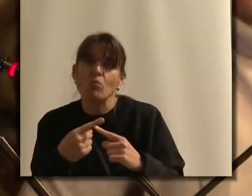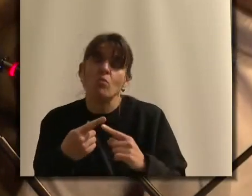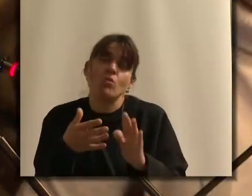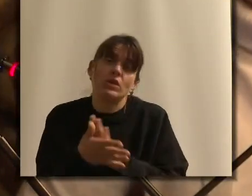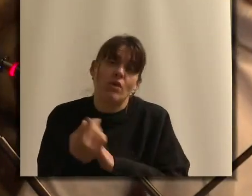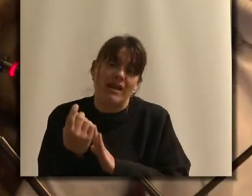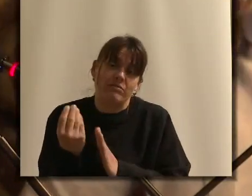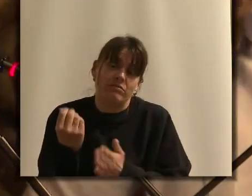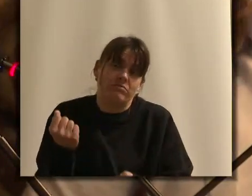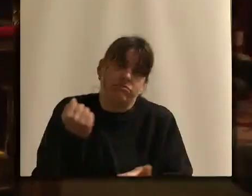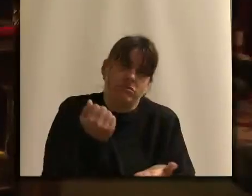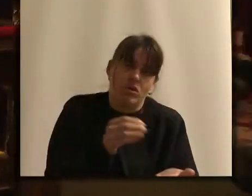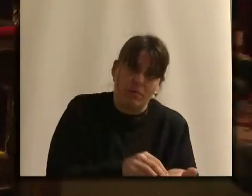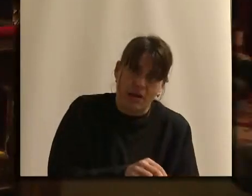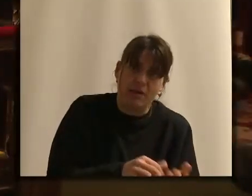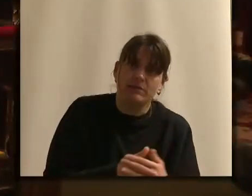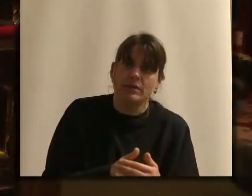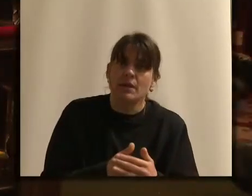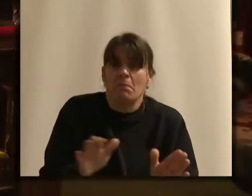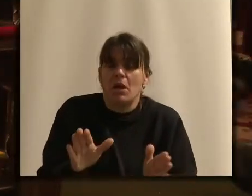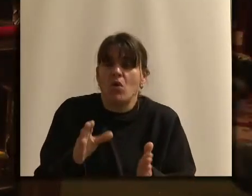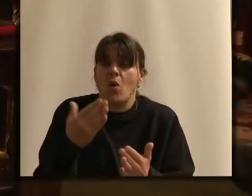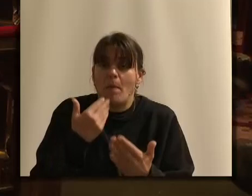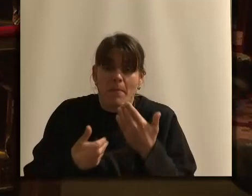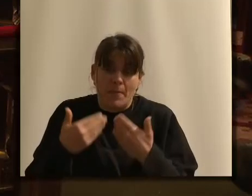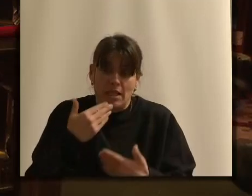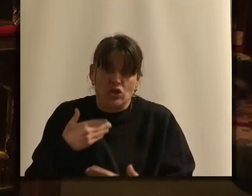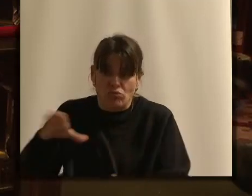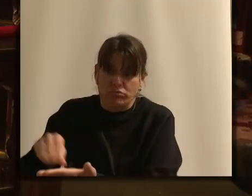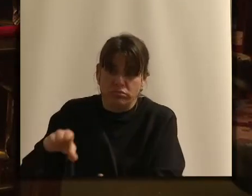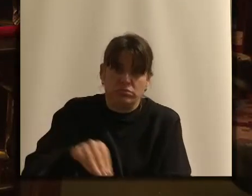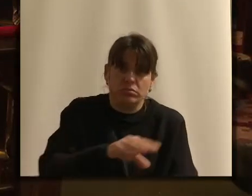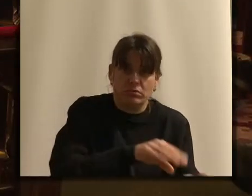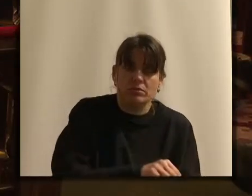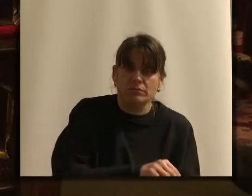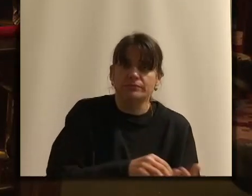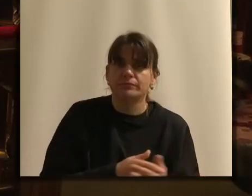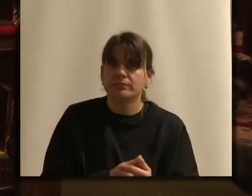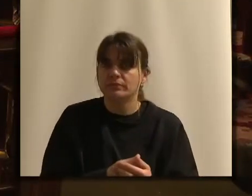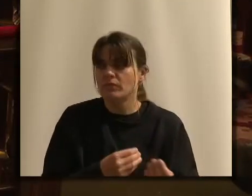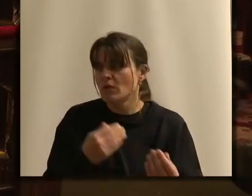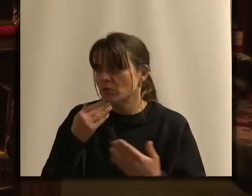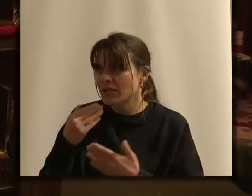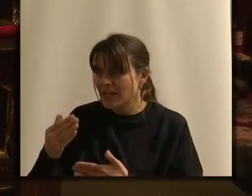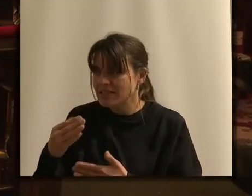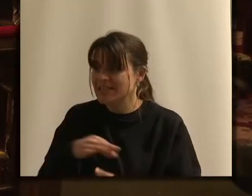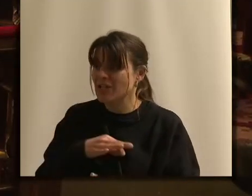contemplar les peticions del col·lectiu que en fa més ús. Moltes gràcies, senyora Terricabres.